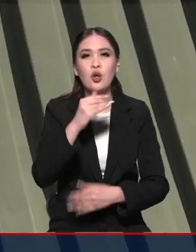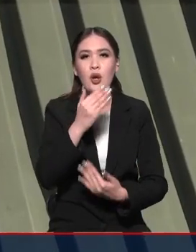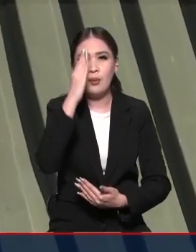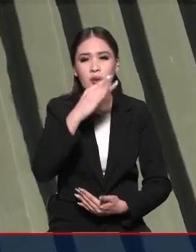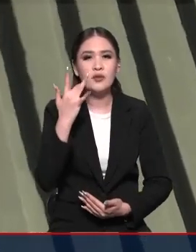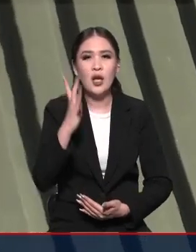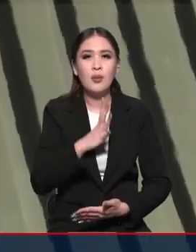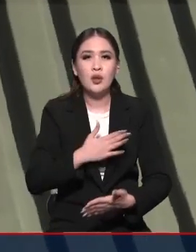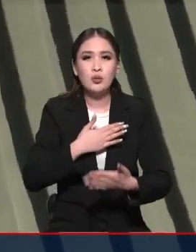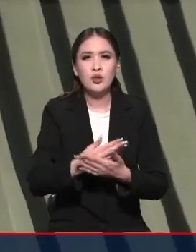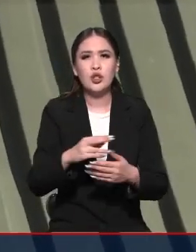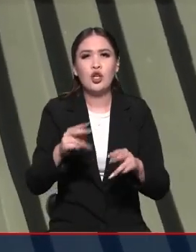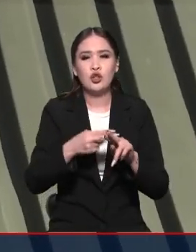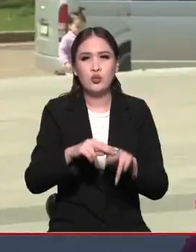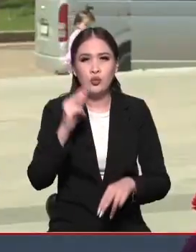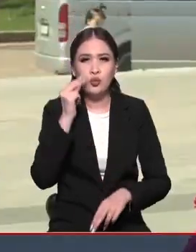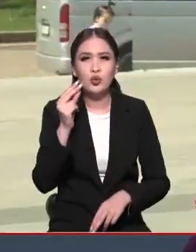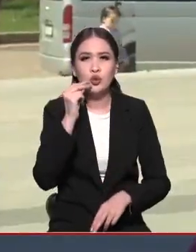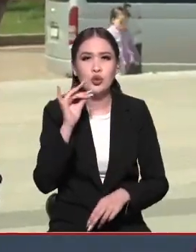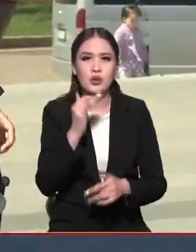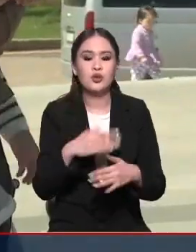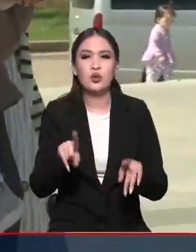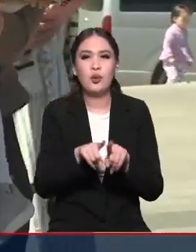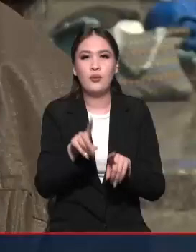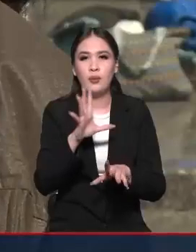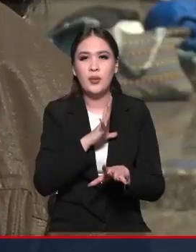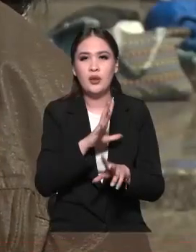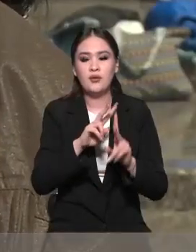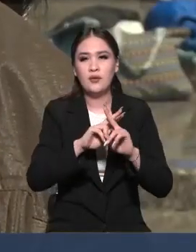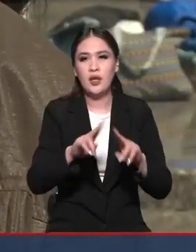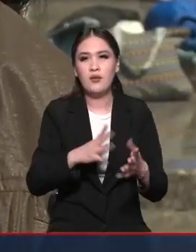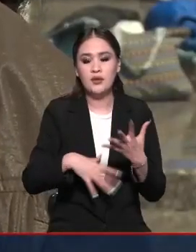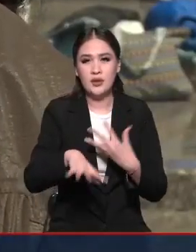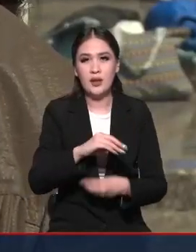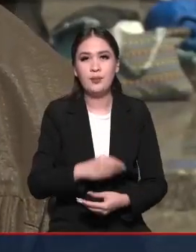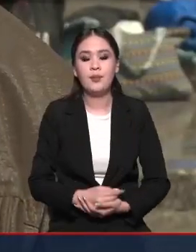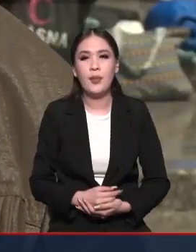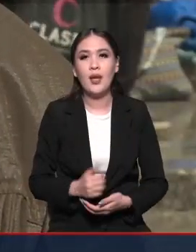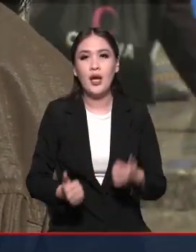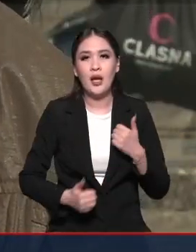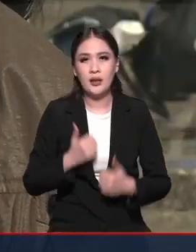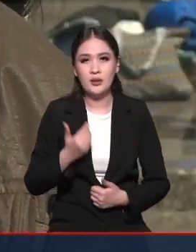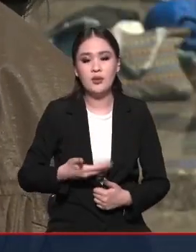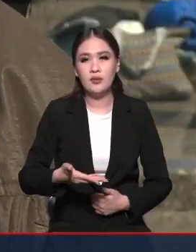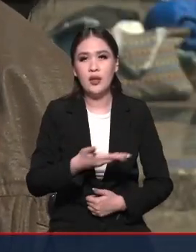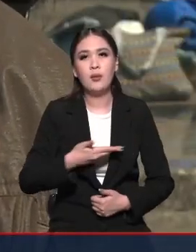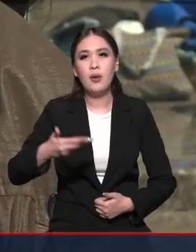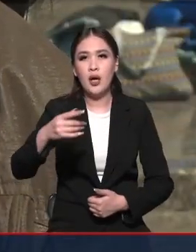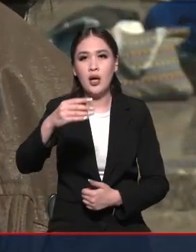скромным, настоящим мужчиной, на которого стоит равняться. Мы гордимся своим отцом. Он до сих